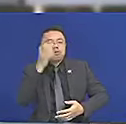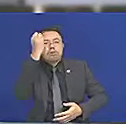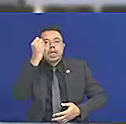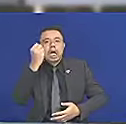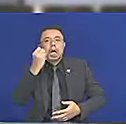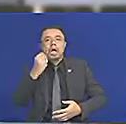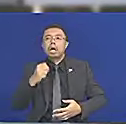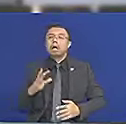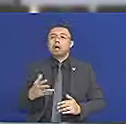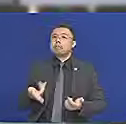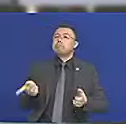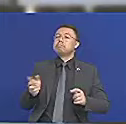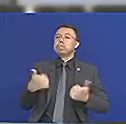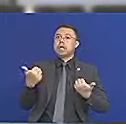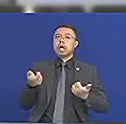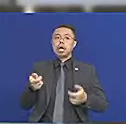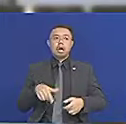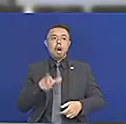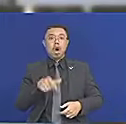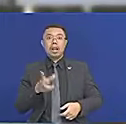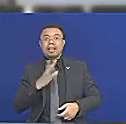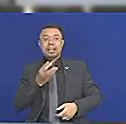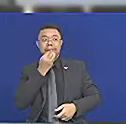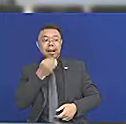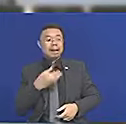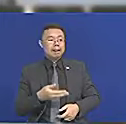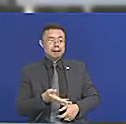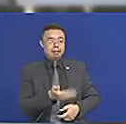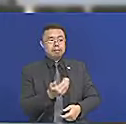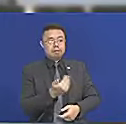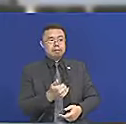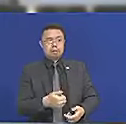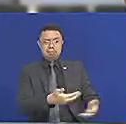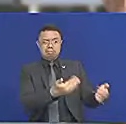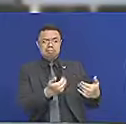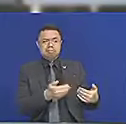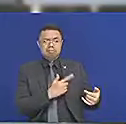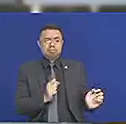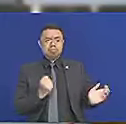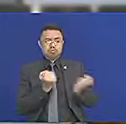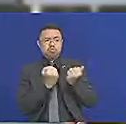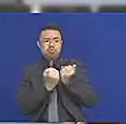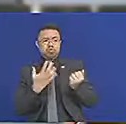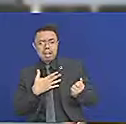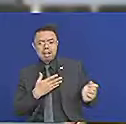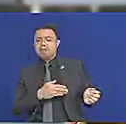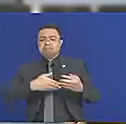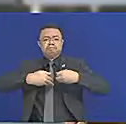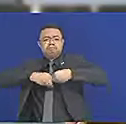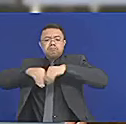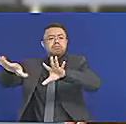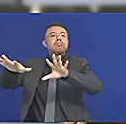Lalu bisa lo menjadikan orang-orang yang gak makan ini digerakkan untuk kepentingannya.